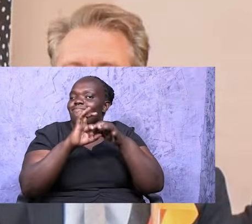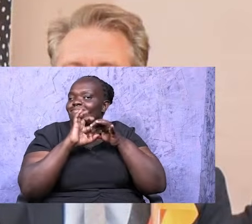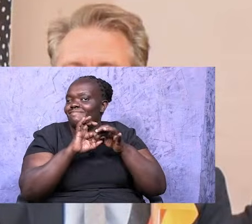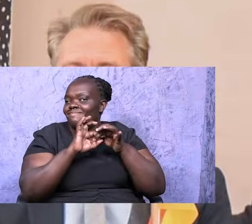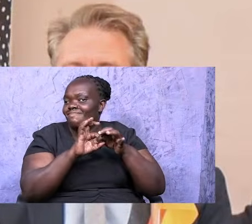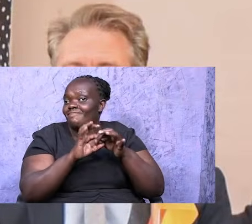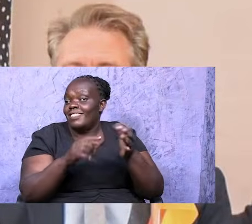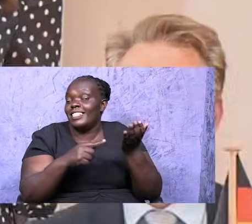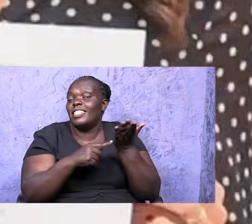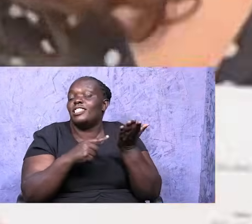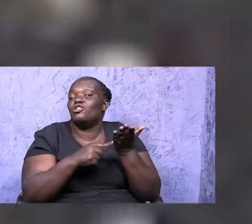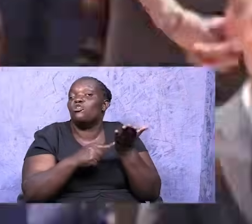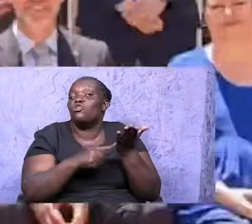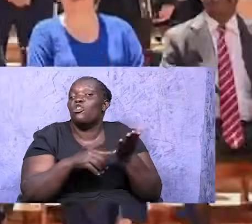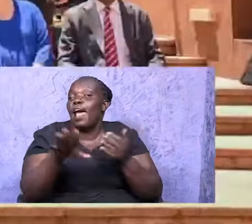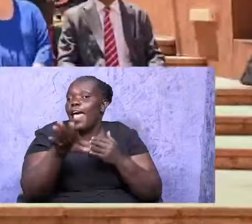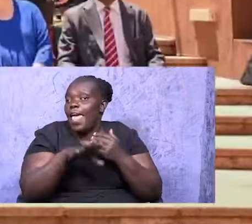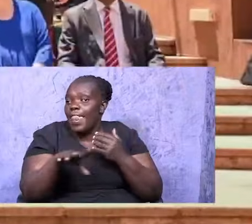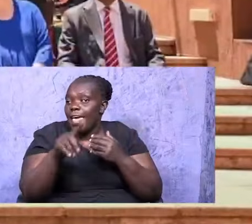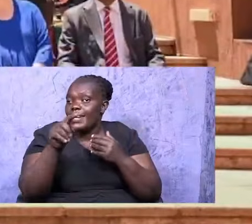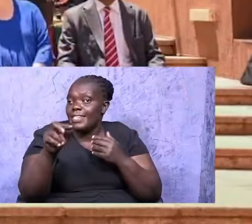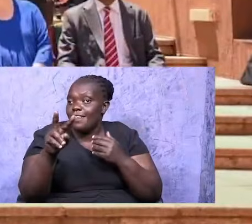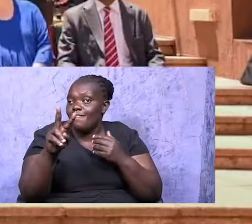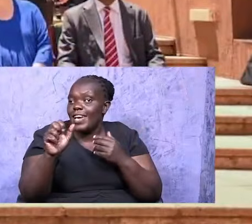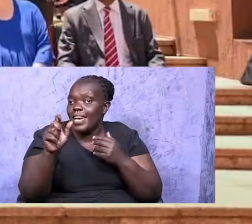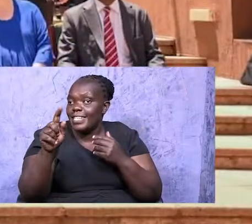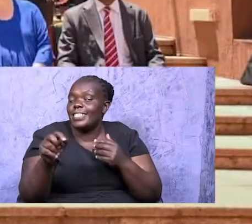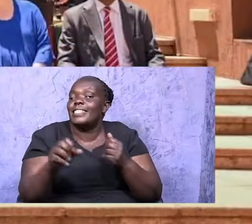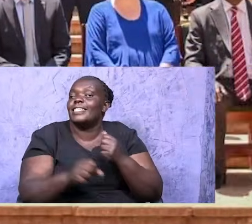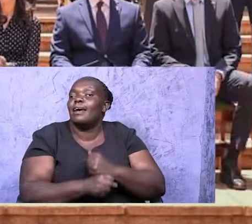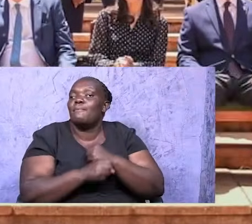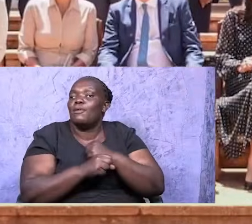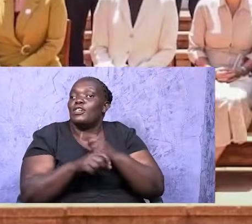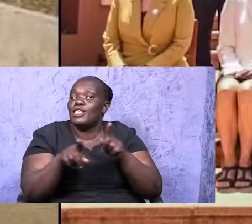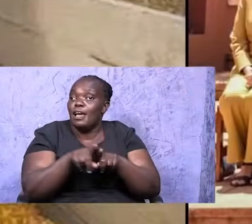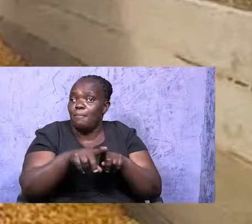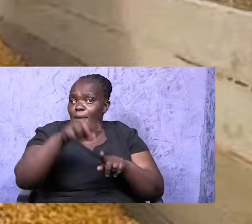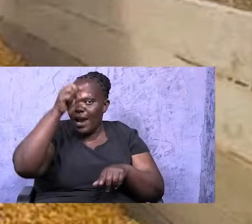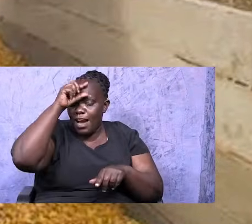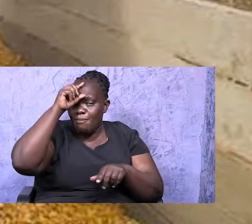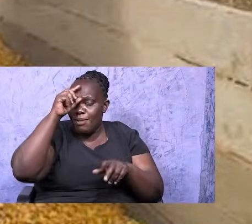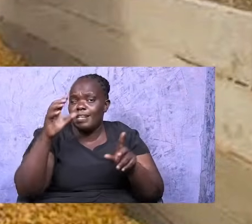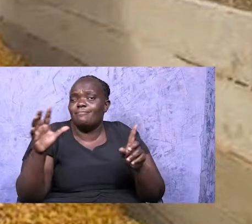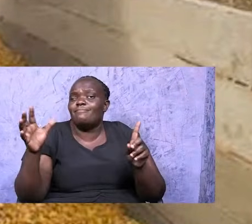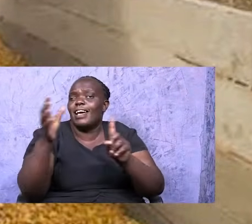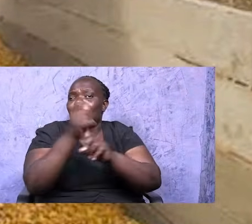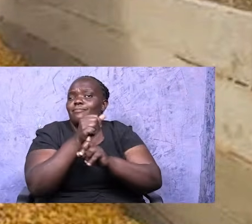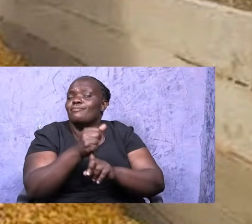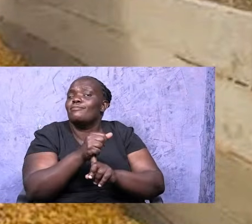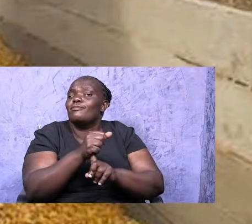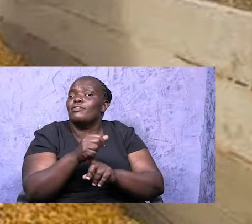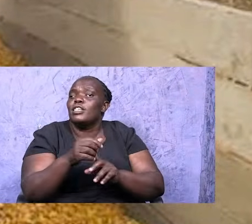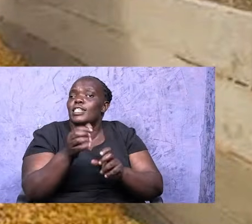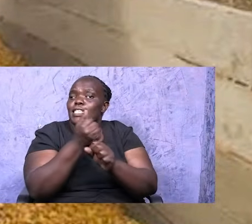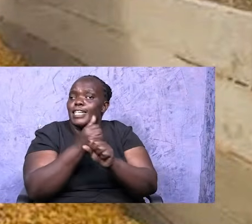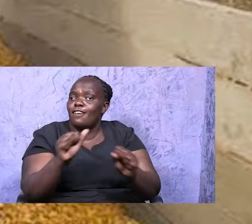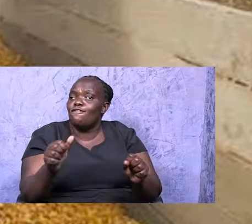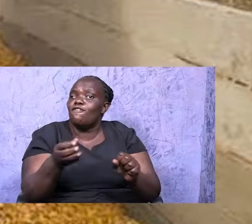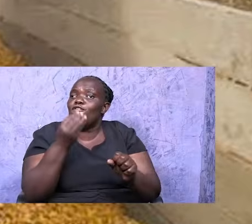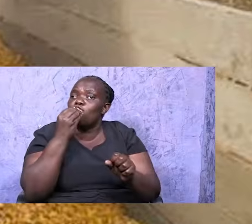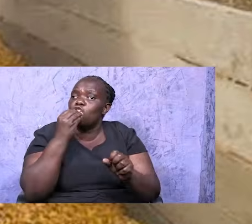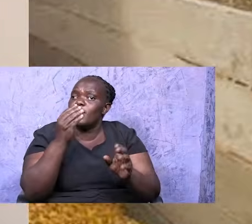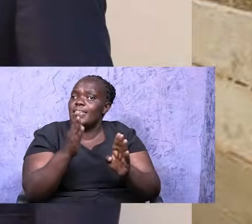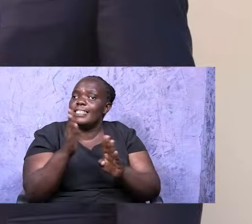wameingia ushirikiano wa kidijitali kwa sekta ya TVET. Serikali limechukua hatua kuimarisha usalama